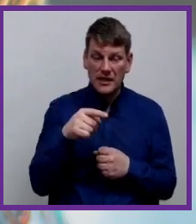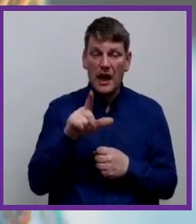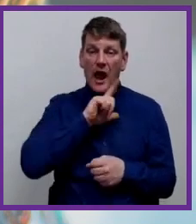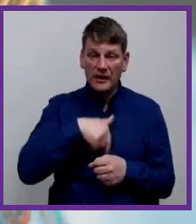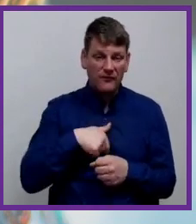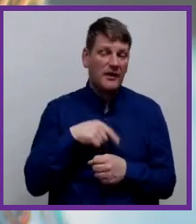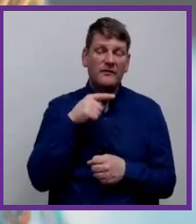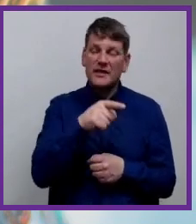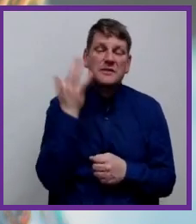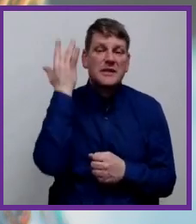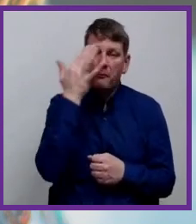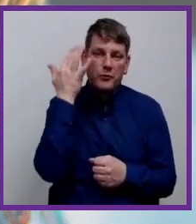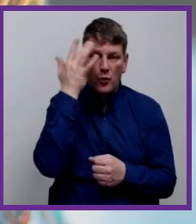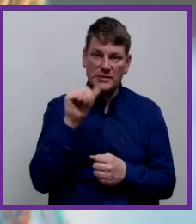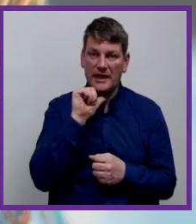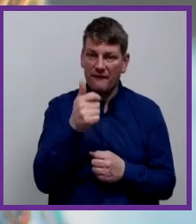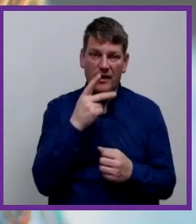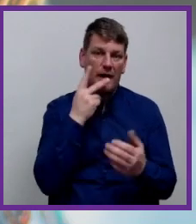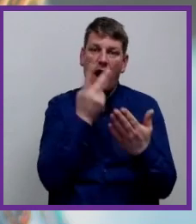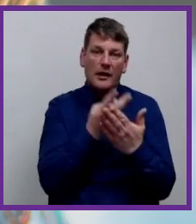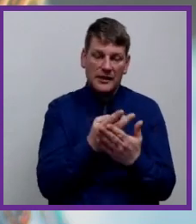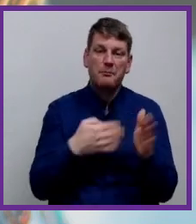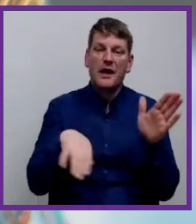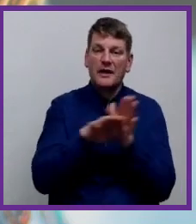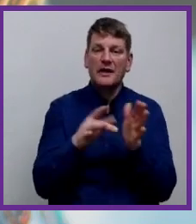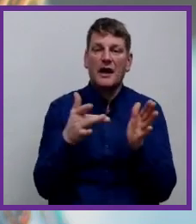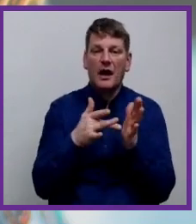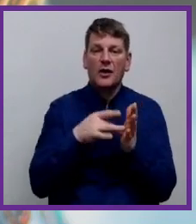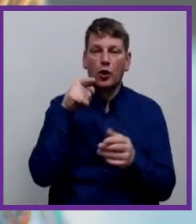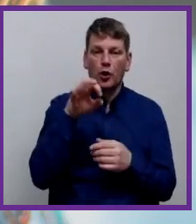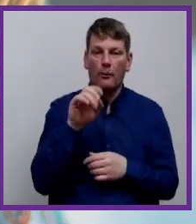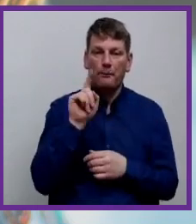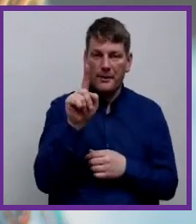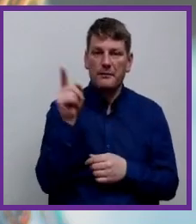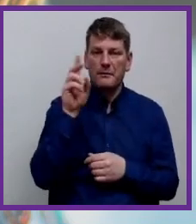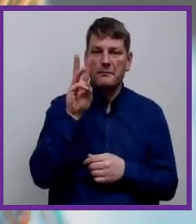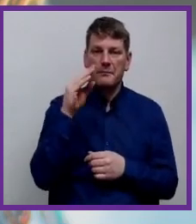sapņos, viņām nevar rādīties, piedalīties kādā top mesā.